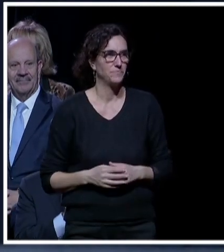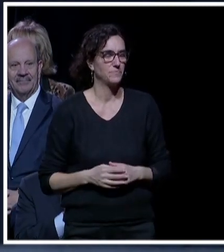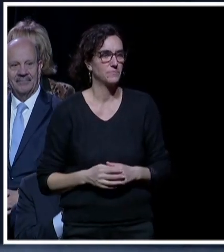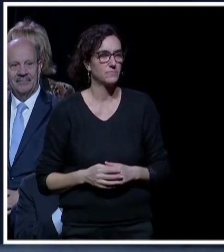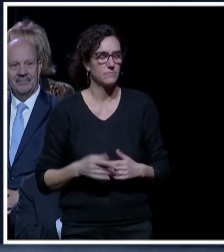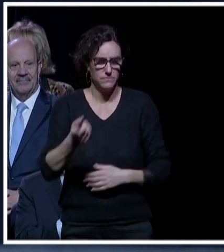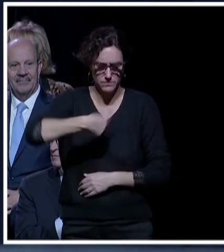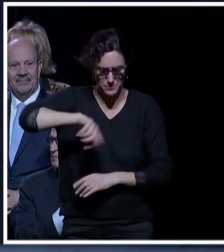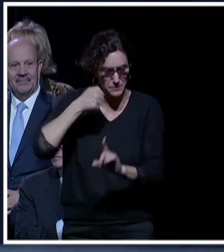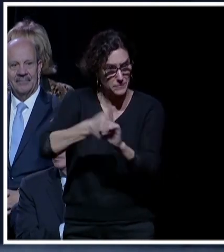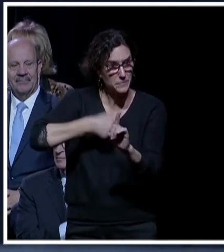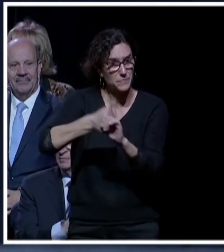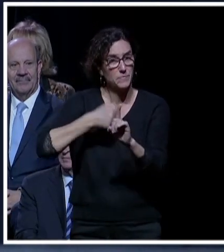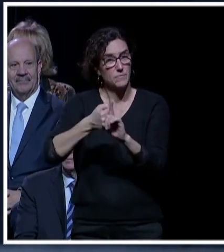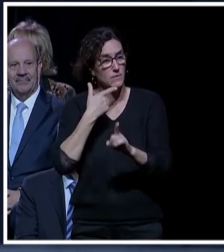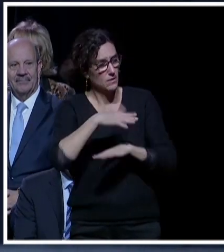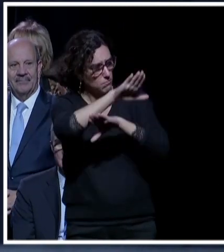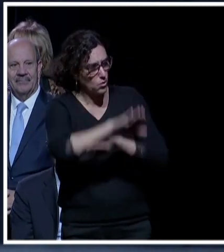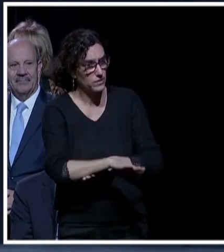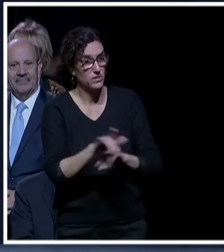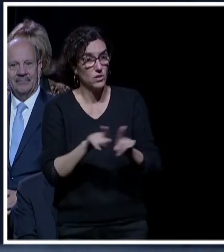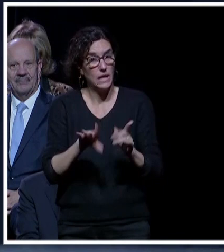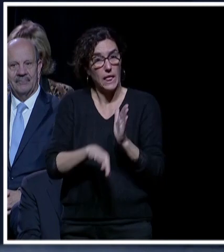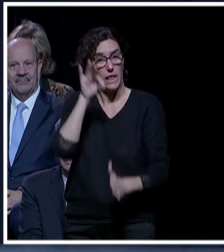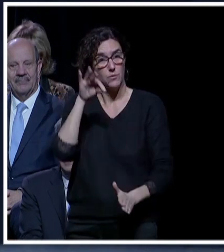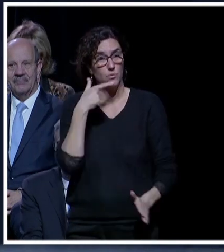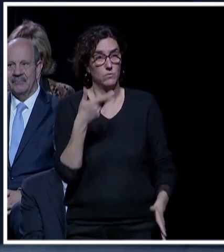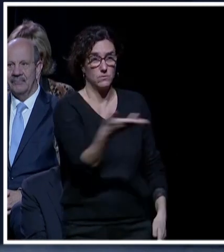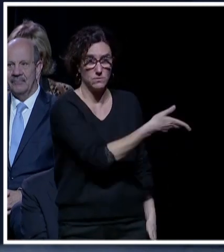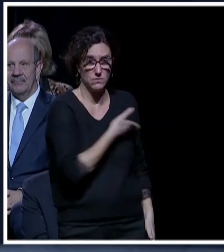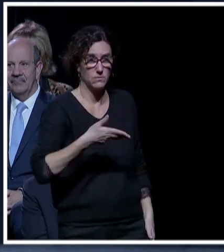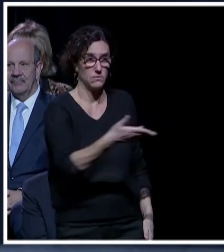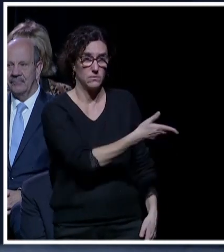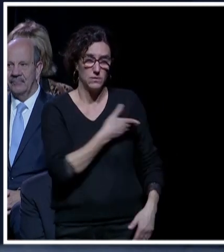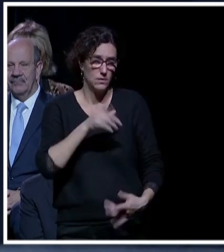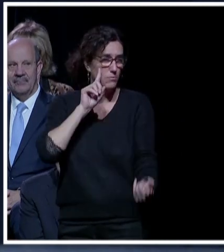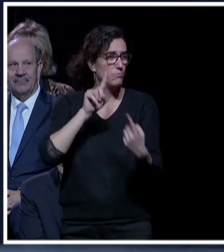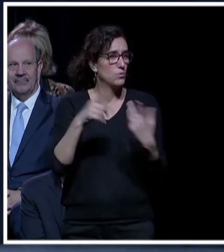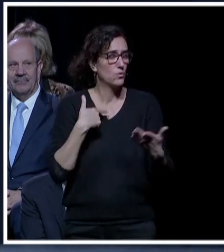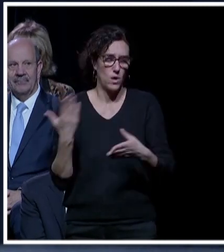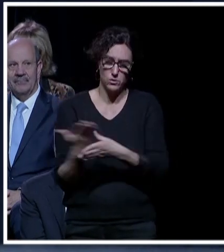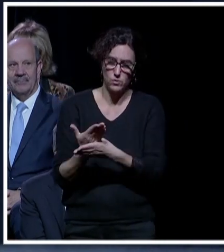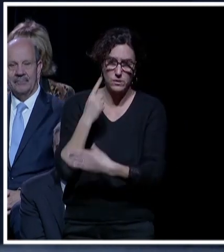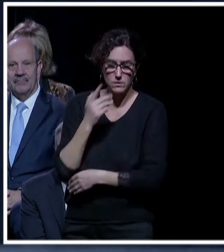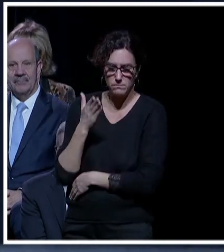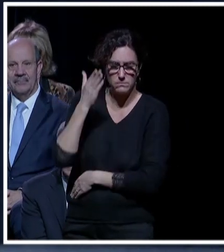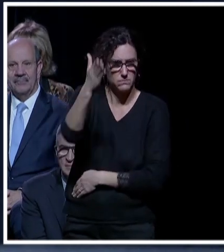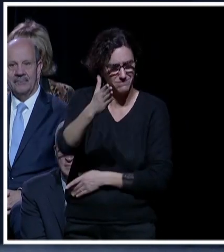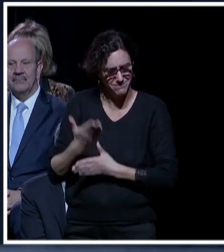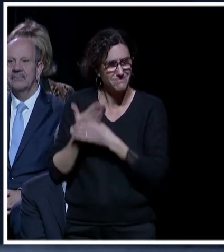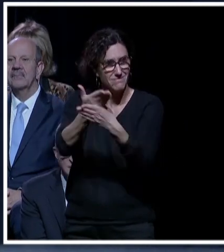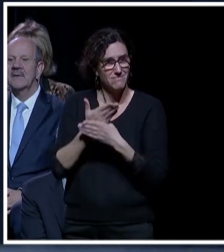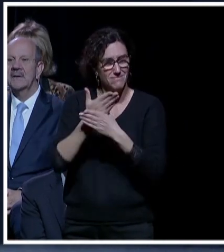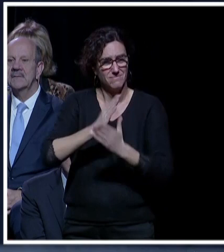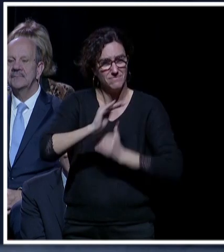Se battre aussi pour notre territoire avec les élus locaux qui m'entourent, pour faire avancer tous les dossiers d'avenir. Réaliser la modernisation